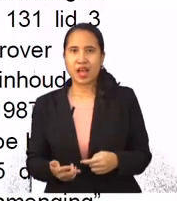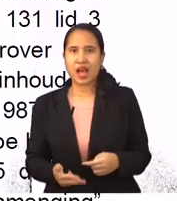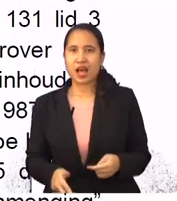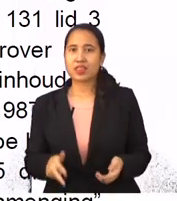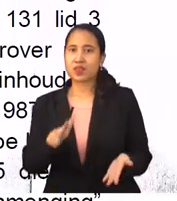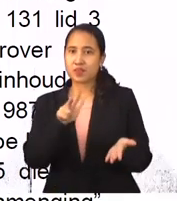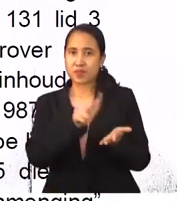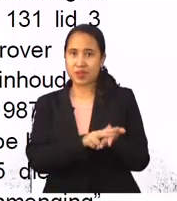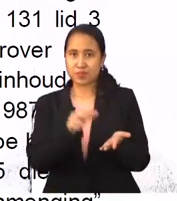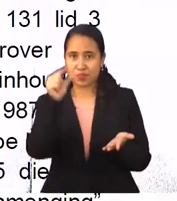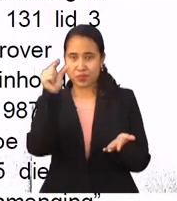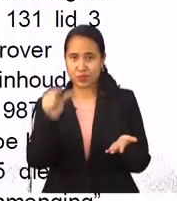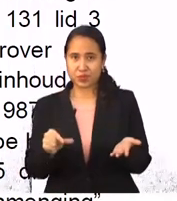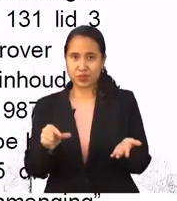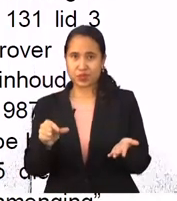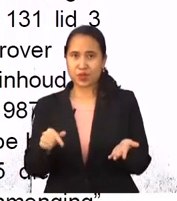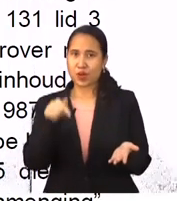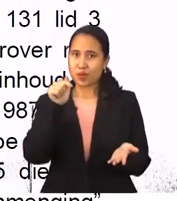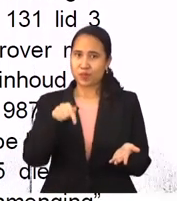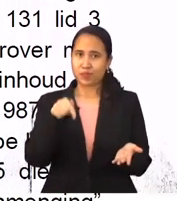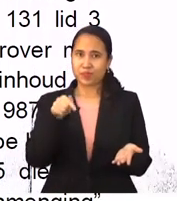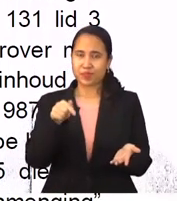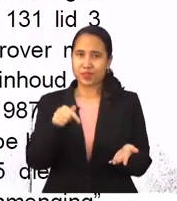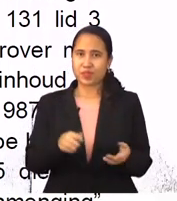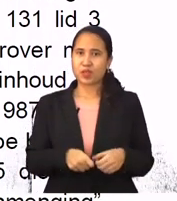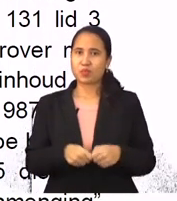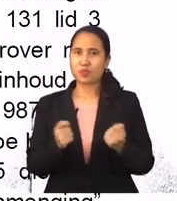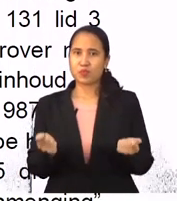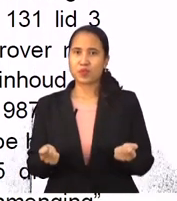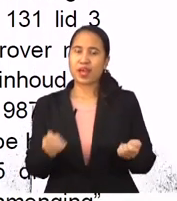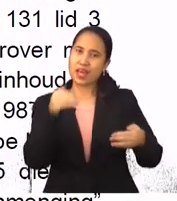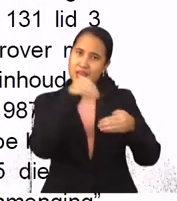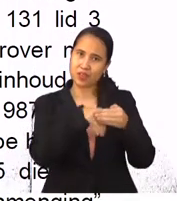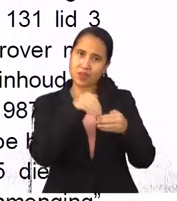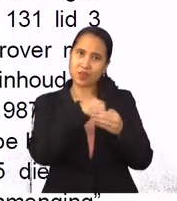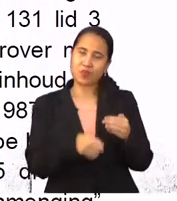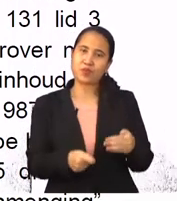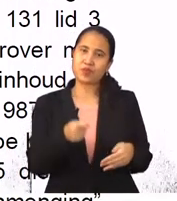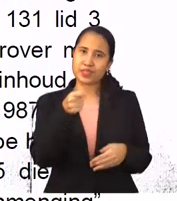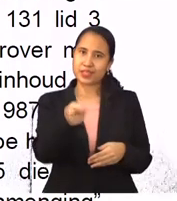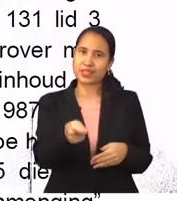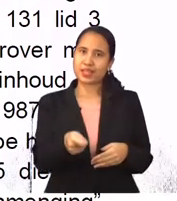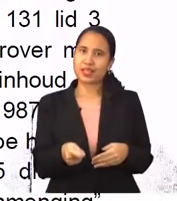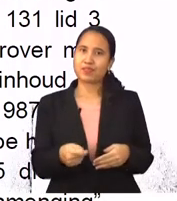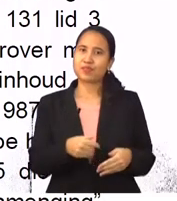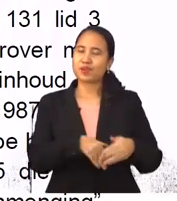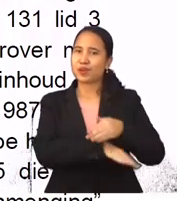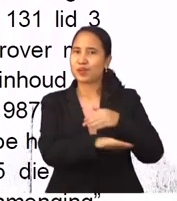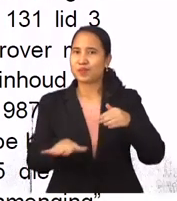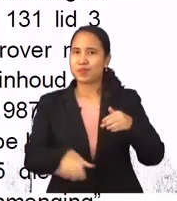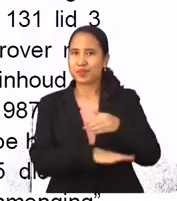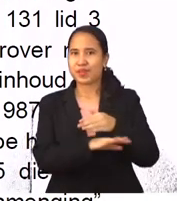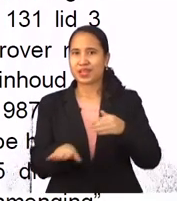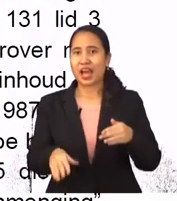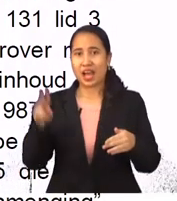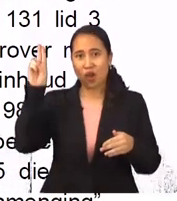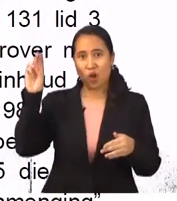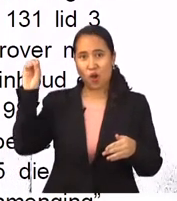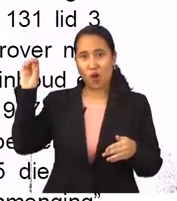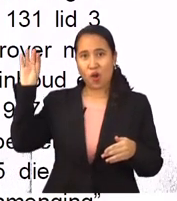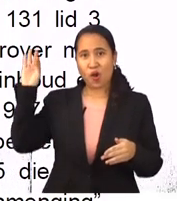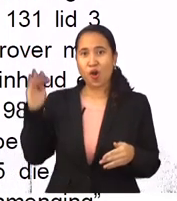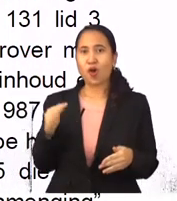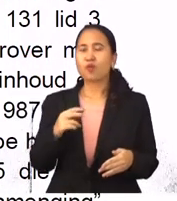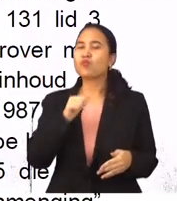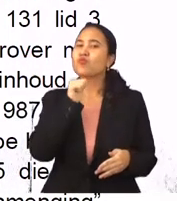formele zin om aan die bevoegdheid vorm en inhoud te geven binnen haar constitutionele mogelijkheden en